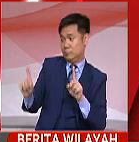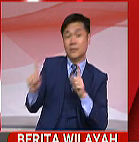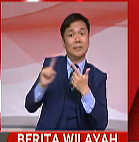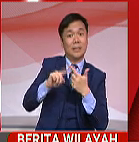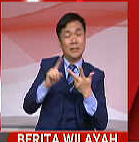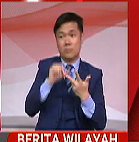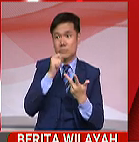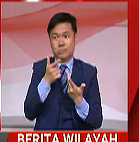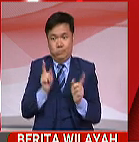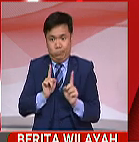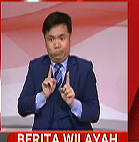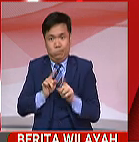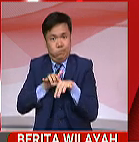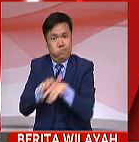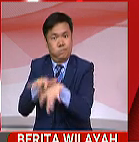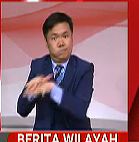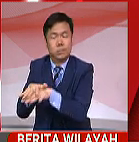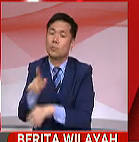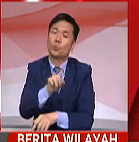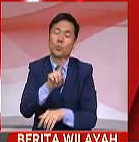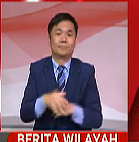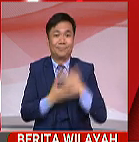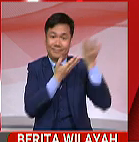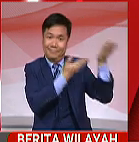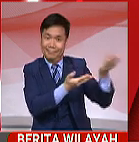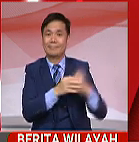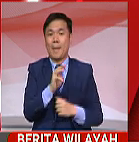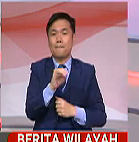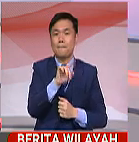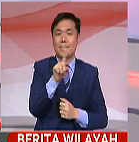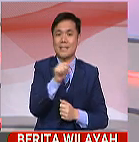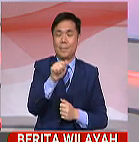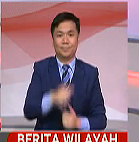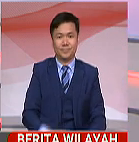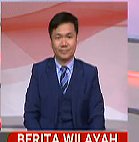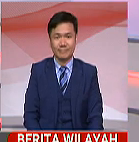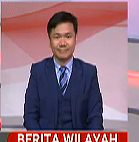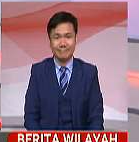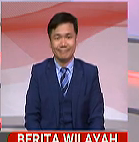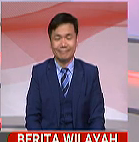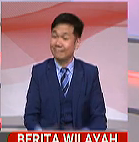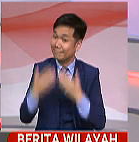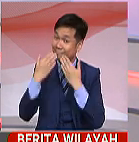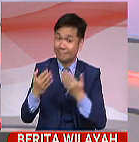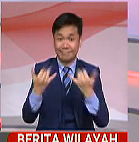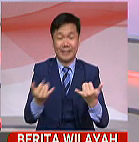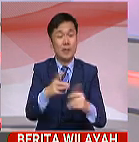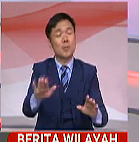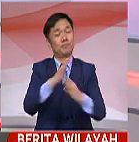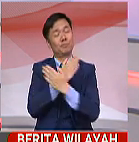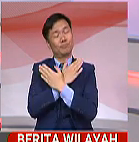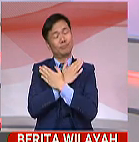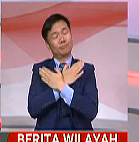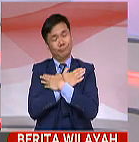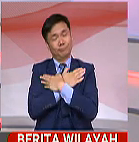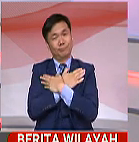elak tempat sesak. Baik, kembali semula bersama Miza di Angkasa Puri. Silakan Miza. Baik, terima kasih. Baiklah saudara, kita berehat seketika